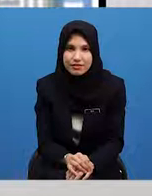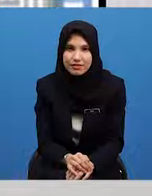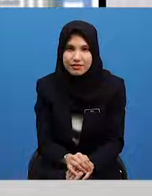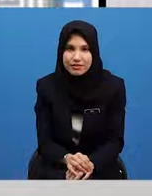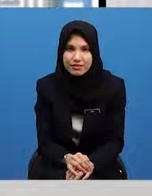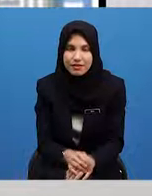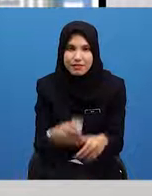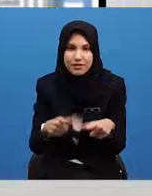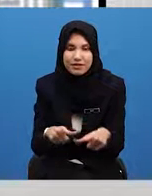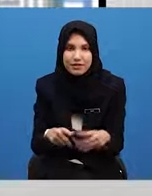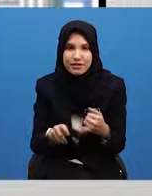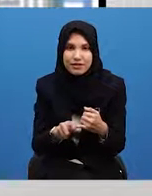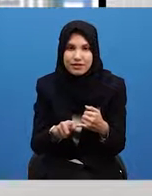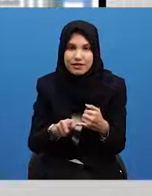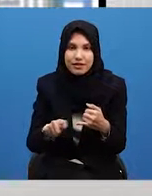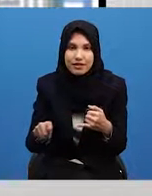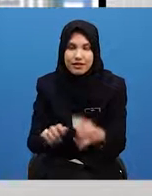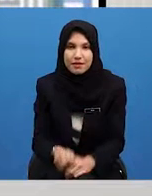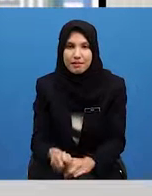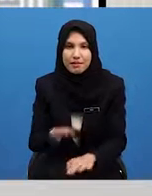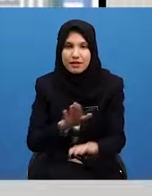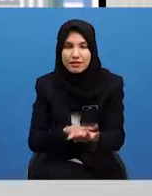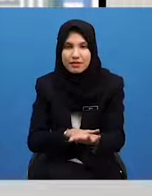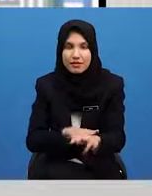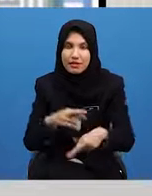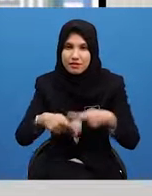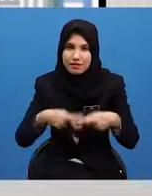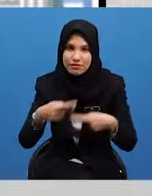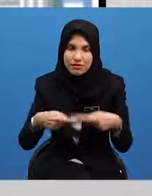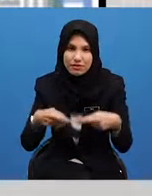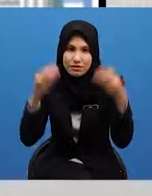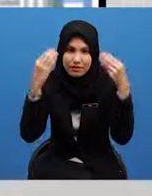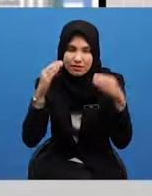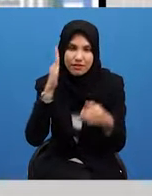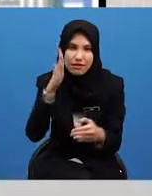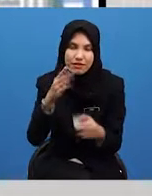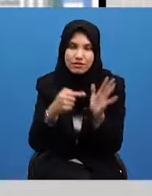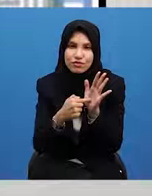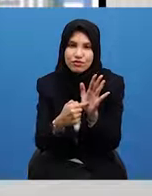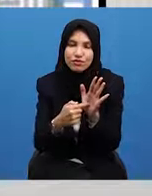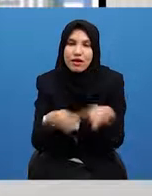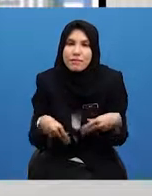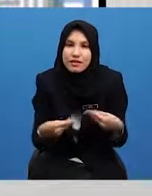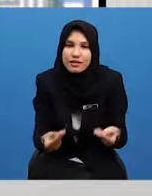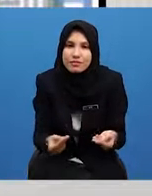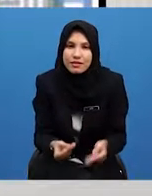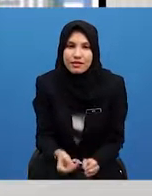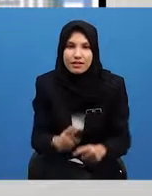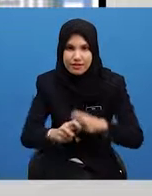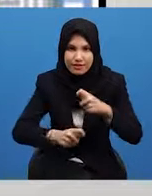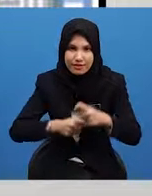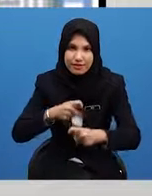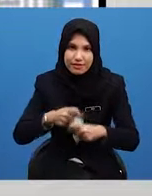pasangkan tali pada roda beralur. So cikgu akan tunjukkan bagaimana takal